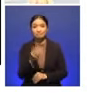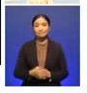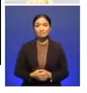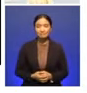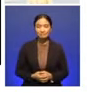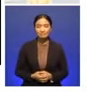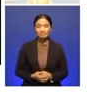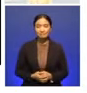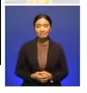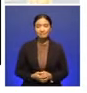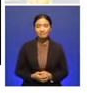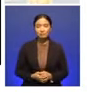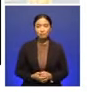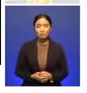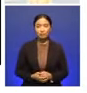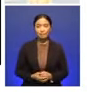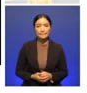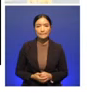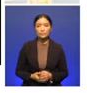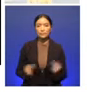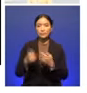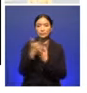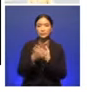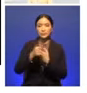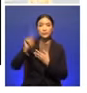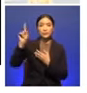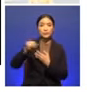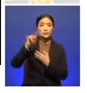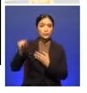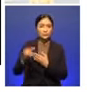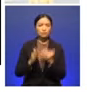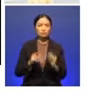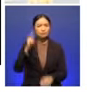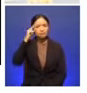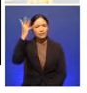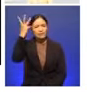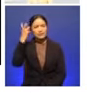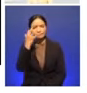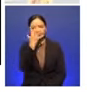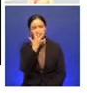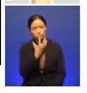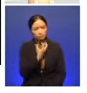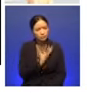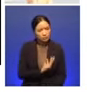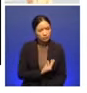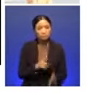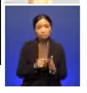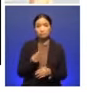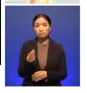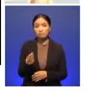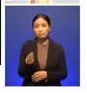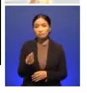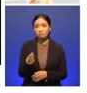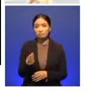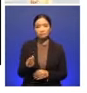อกก็ได้พูดนะคะว่าในอังกฤษเนี่ยเดี๋ยวนี้เนี่ยถ้าคนมีความเครียดซึมเศร้าอะไรเนี่ยแทนที่หมอจะให้ยา